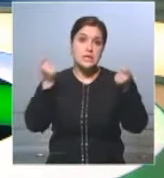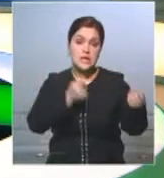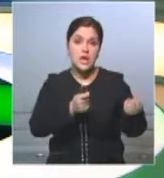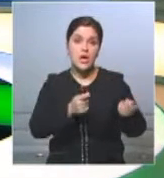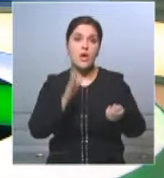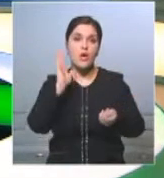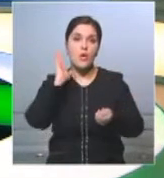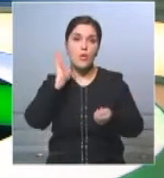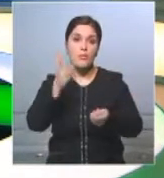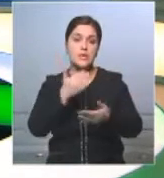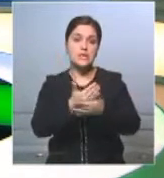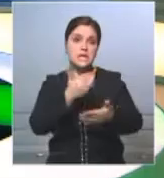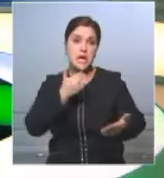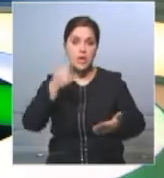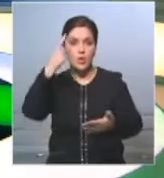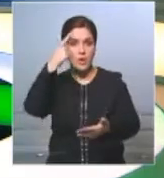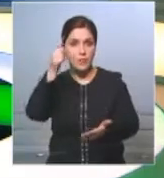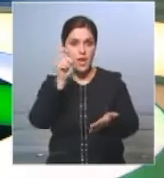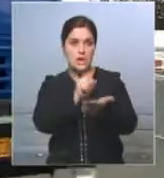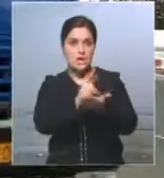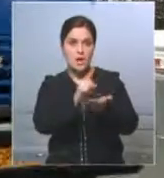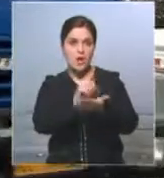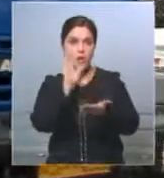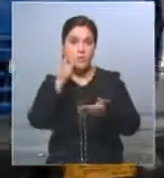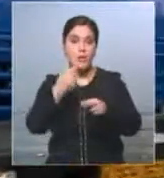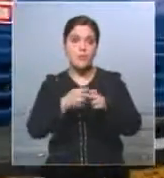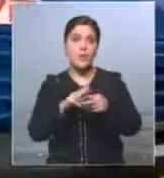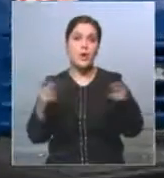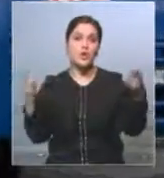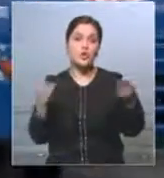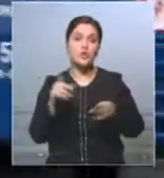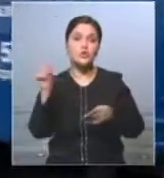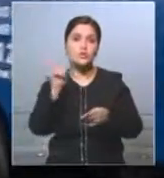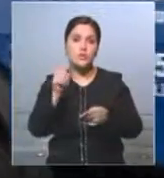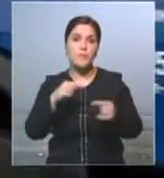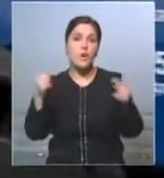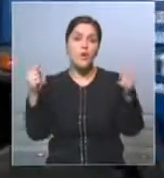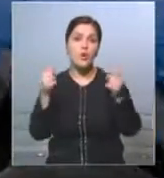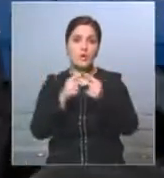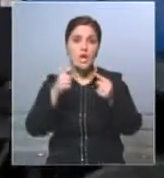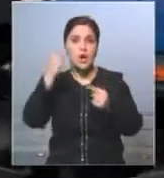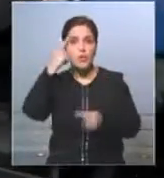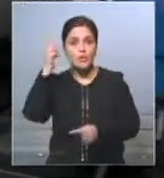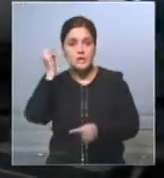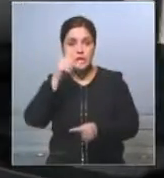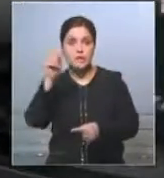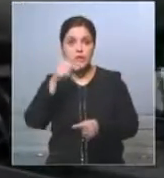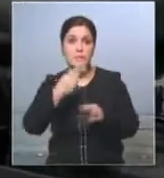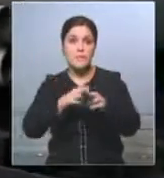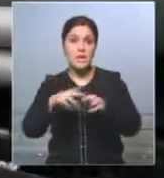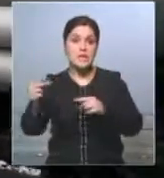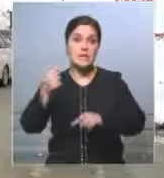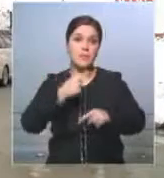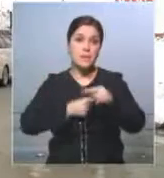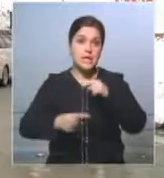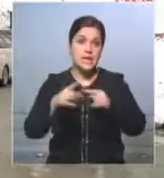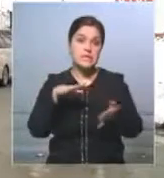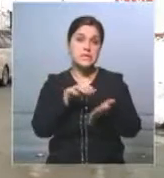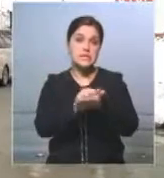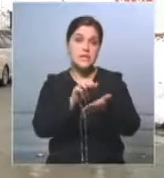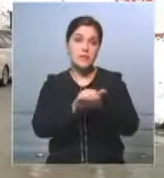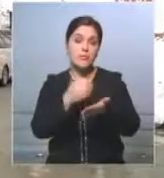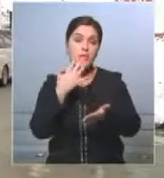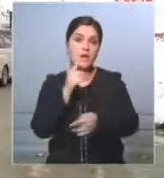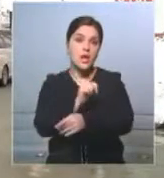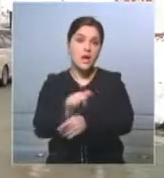ту или иную продукцию, необходимо заранее уведомить налоговые органы. Это необходимо, чтобы удостовериться в том, что субъект